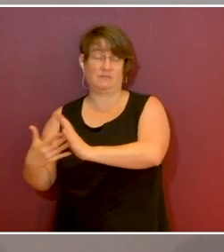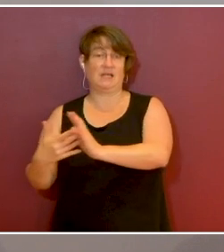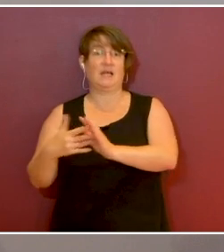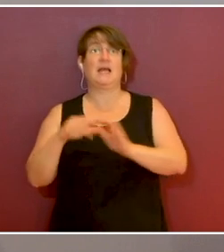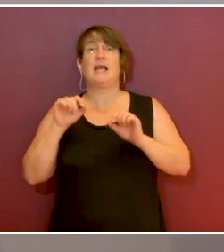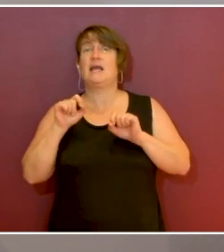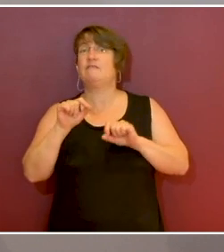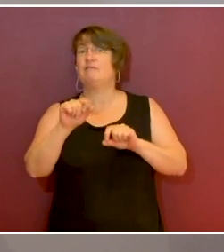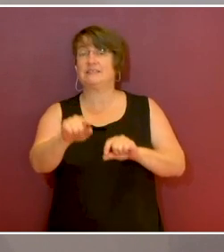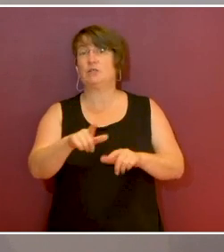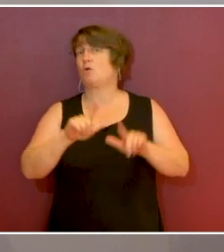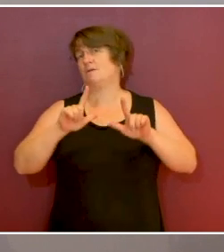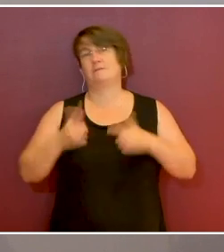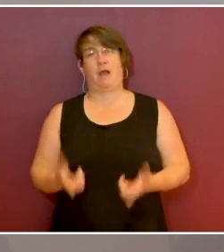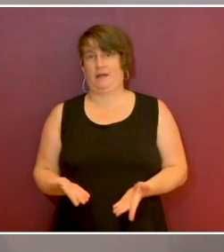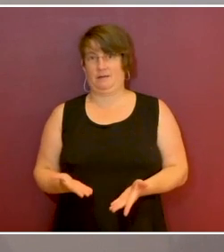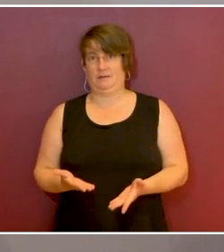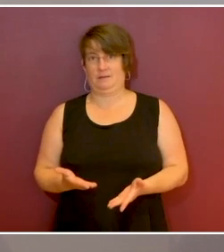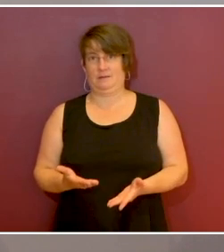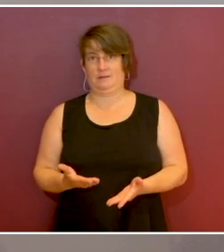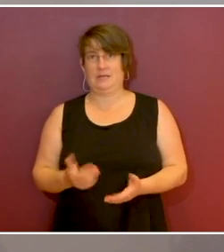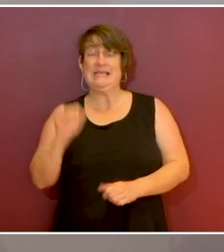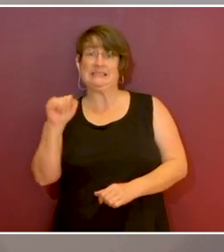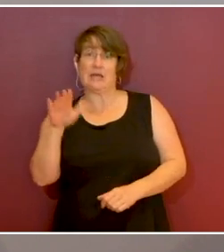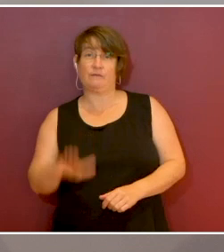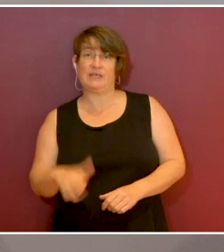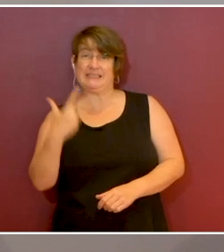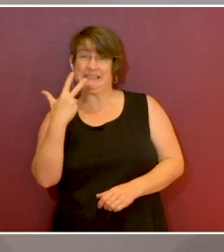nachweisen, teilgenommen haben in der Safe Kids 3 insgesamt